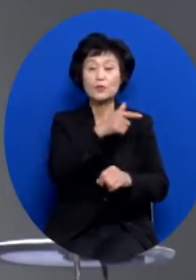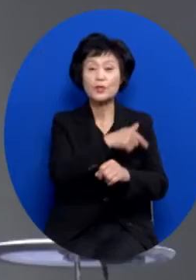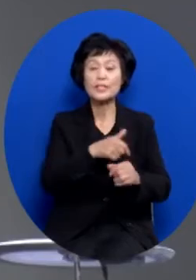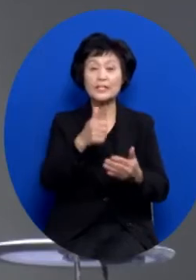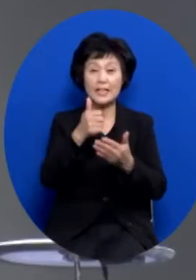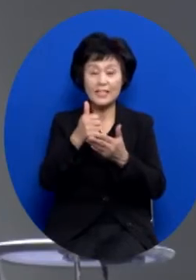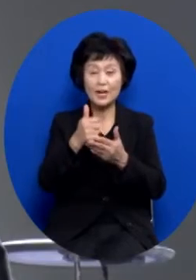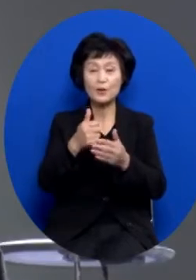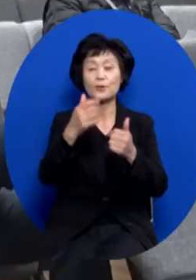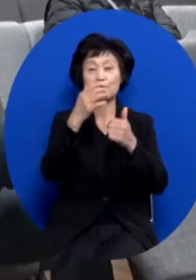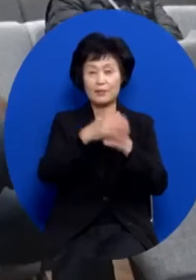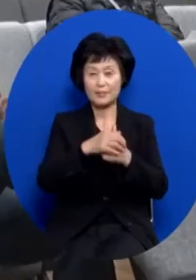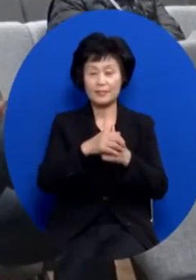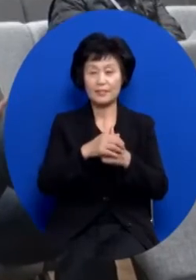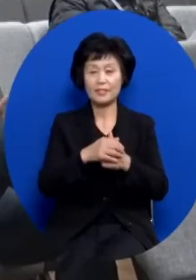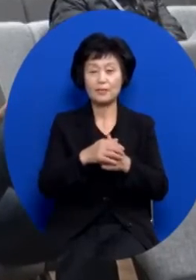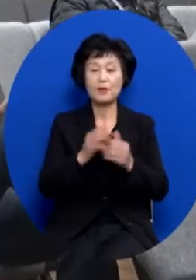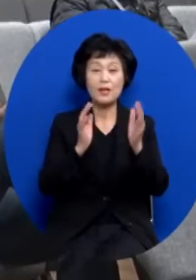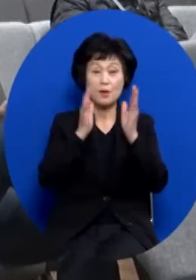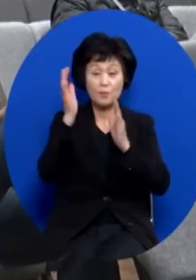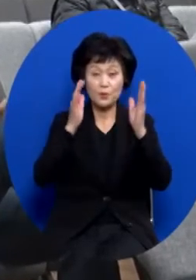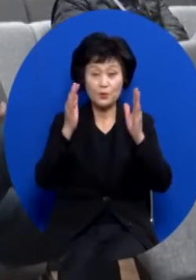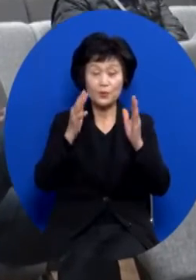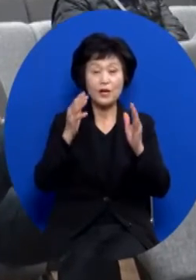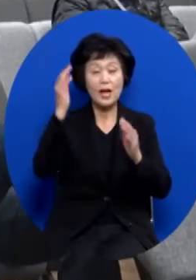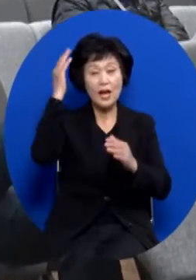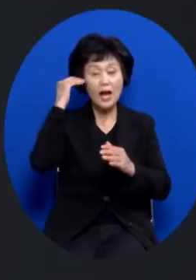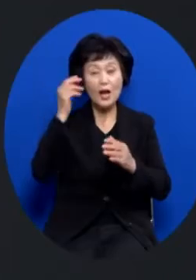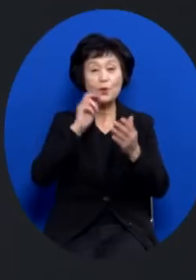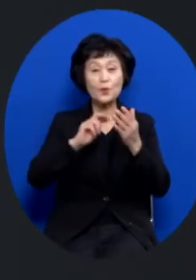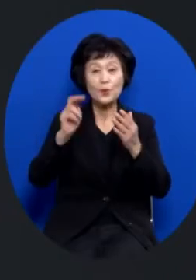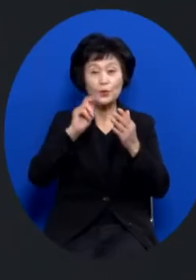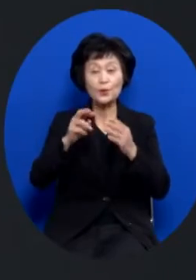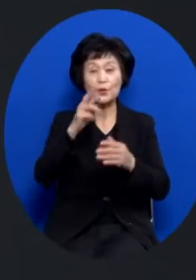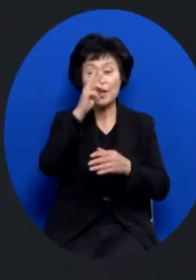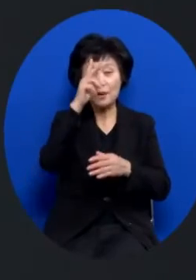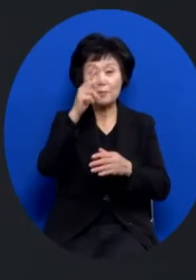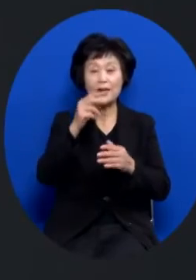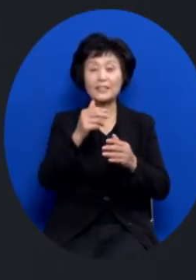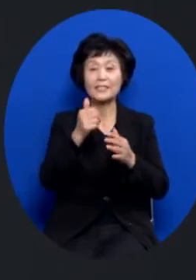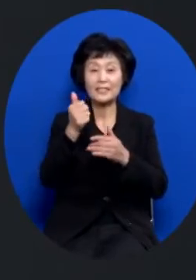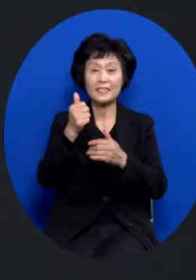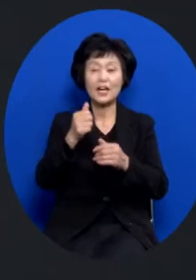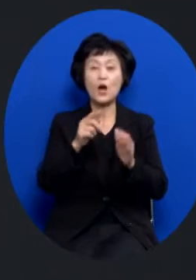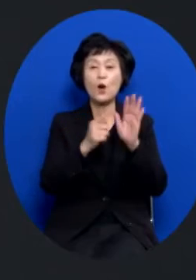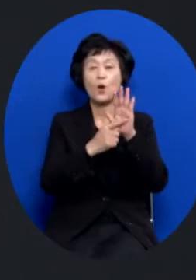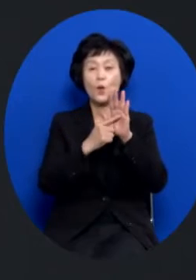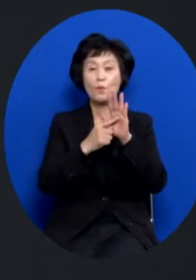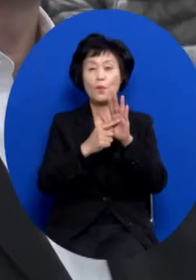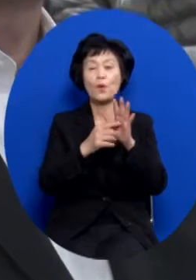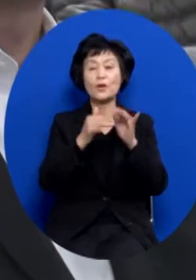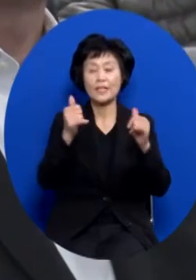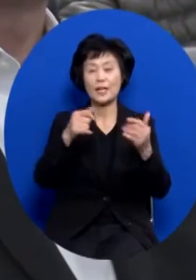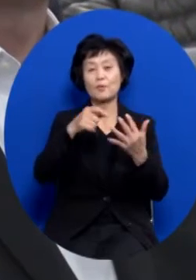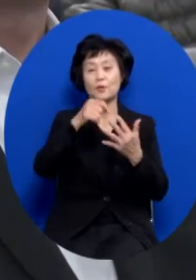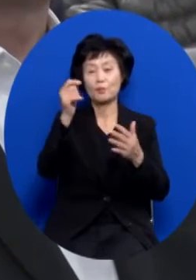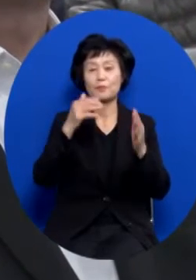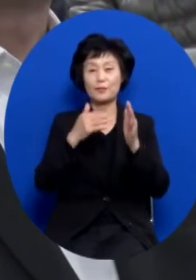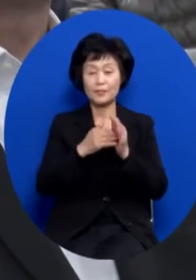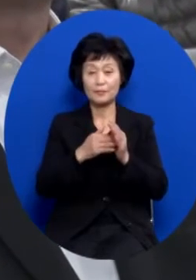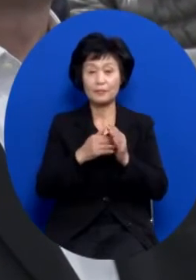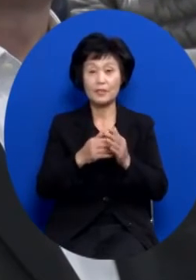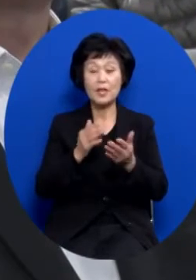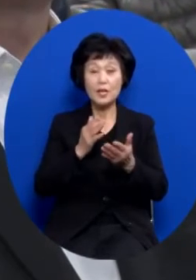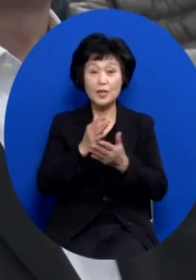지부장의 위촉됐으며 뮤지컬 k팝 작곡가인 헬렌 박씨가 홍보대사에 임명됐습니다 아프리카 전문